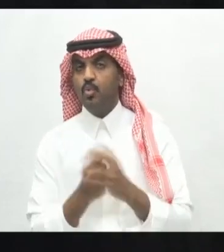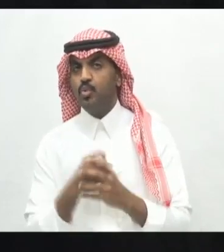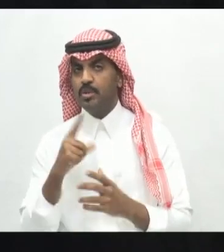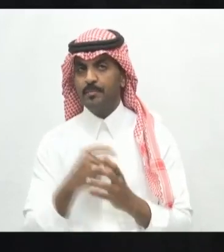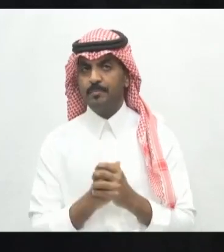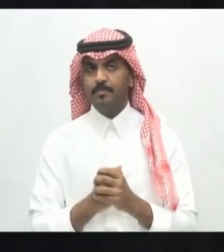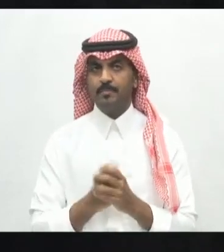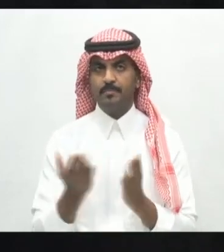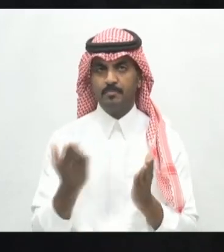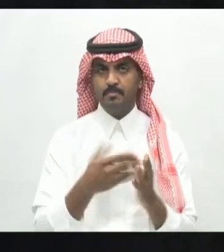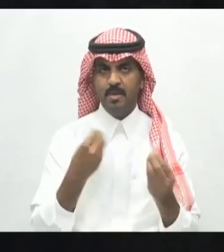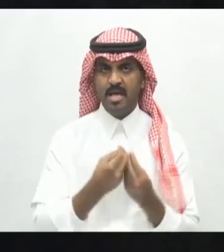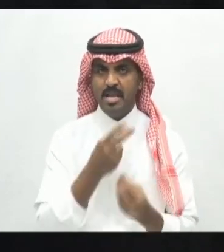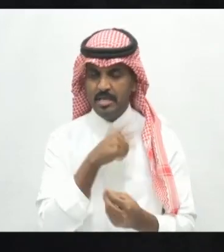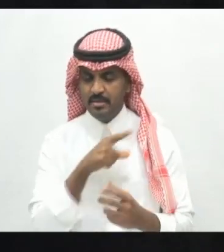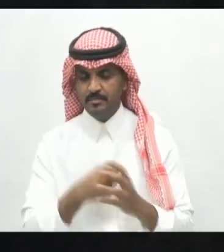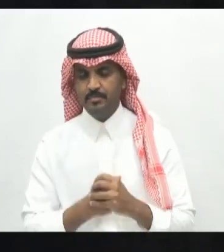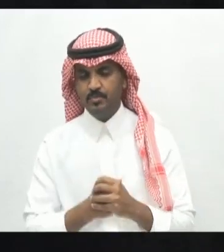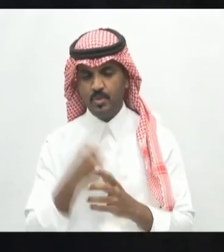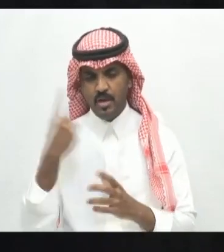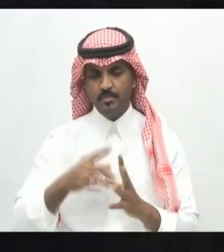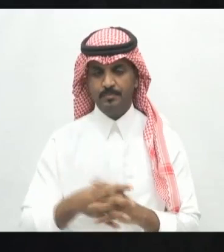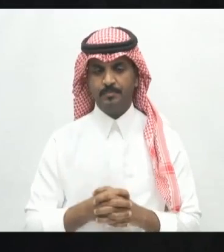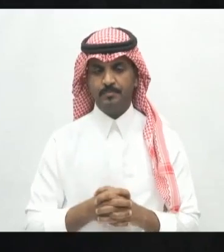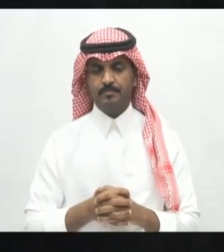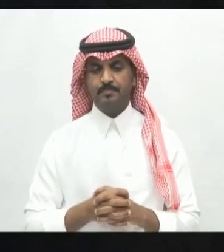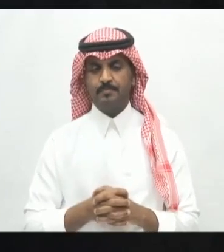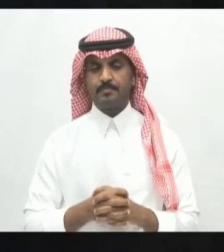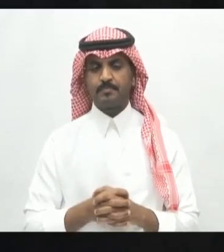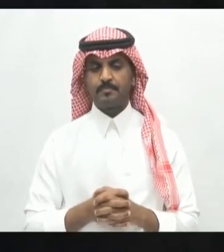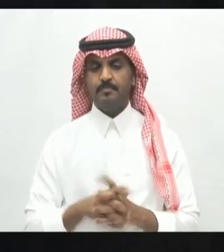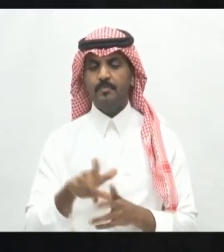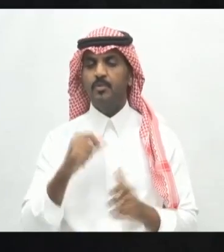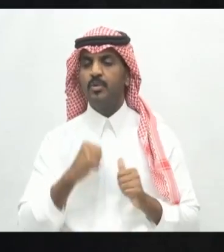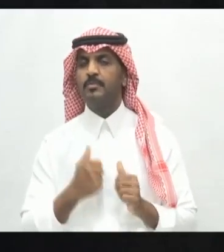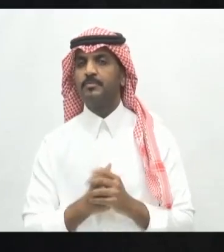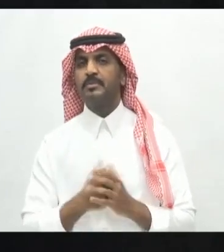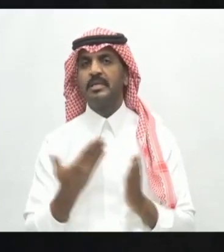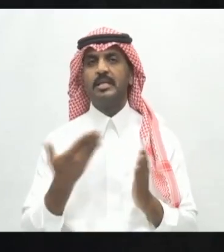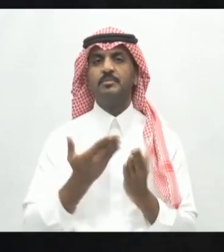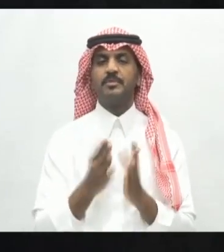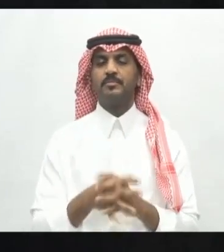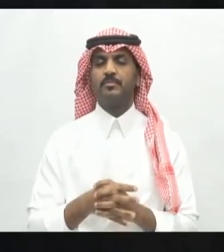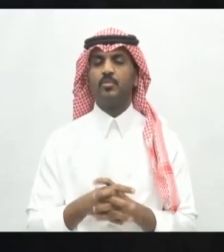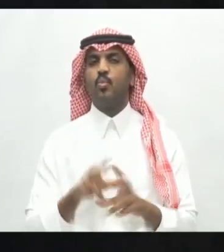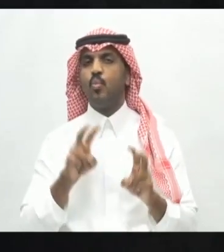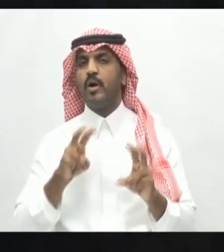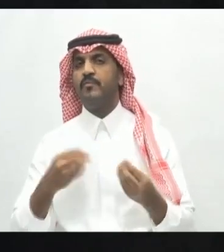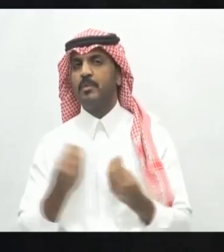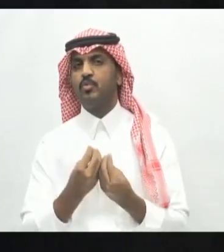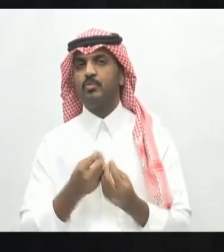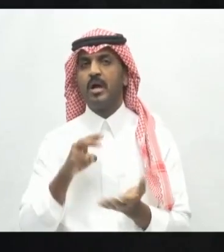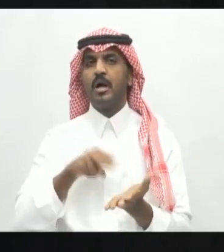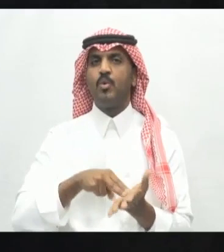لكن مع الاثم والتحريم ناتي بعد هذا ايها الطلاب والطالبات الى ختام درسنا بعد ان وقفت واياكم مع